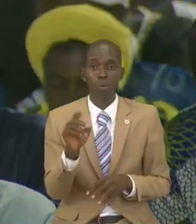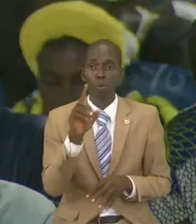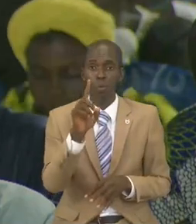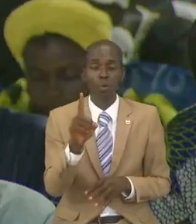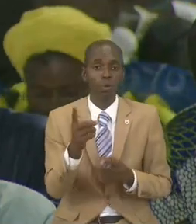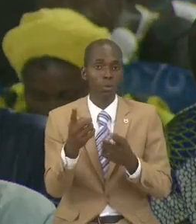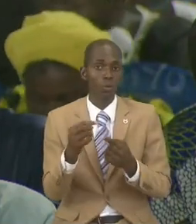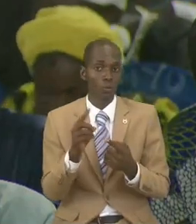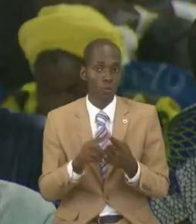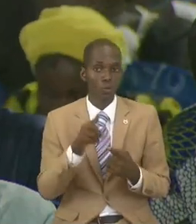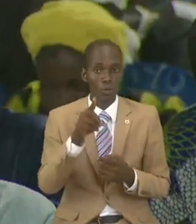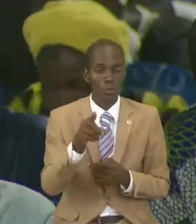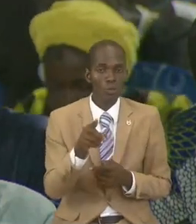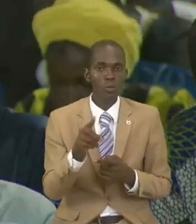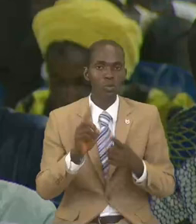prière.